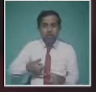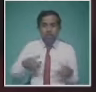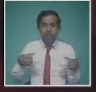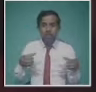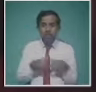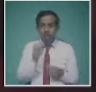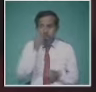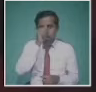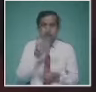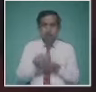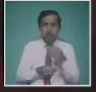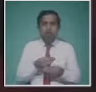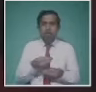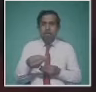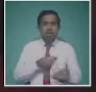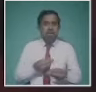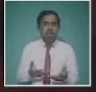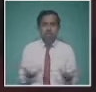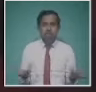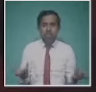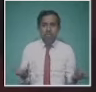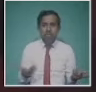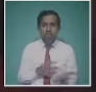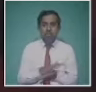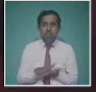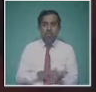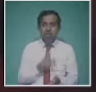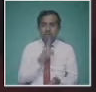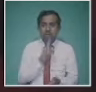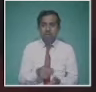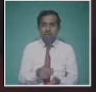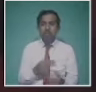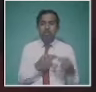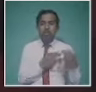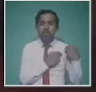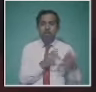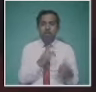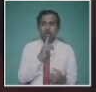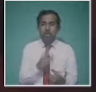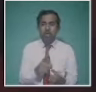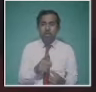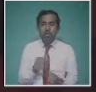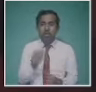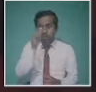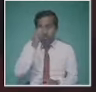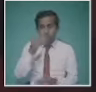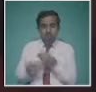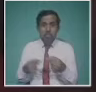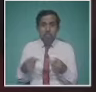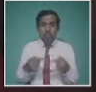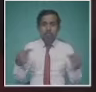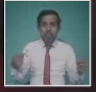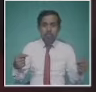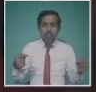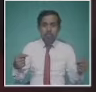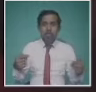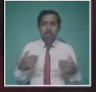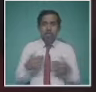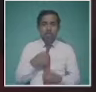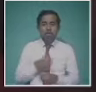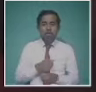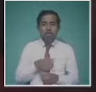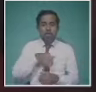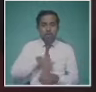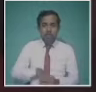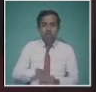ඒ ජාවාරංකාරයෝ ඩීල් දාන්න හම්බෙන්නේ නැහැ ඒක පැහැදිලිව අපි කියනවා අපි වගකීමෙන් කියනවා මේ ජාරංකාරයන්ට විරුද්ධව අපි අපේ ආණ්ඩුවක්